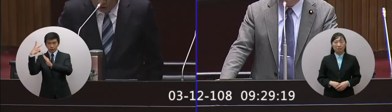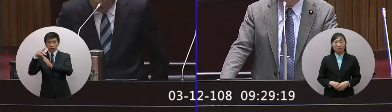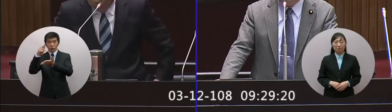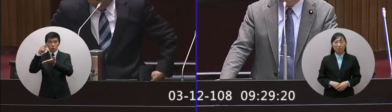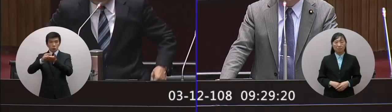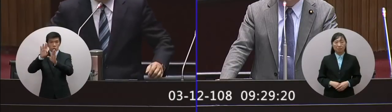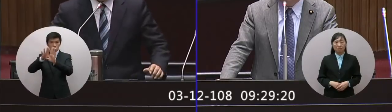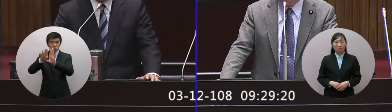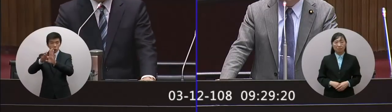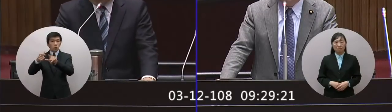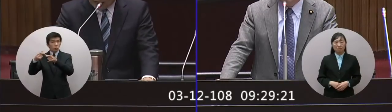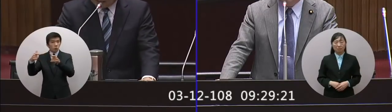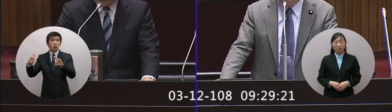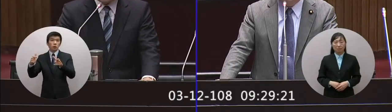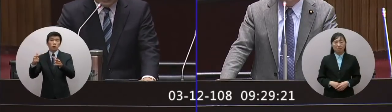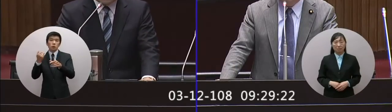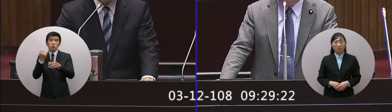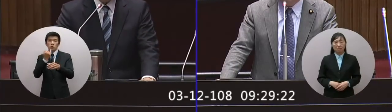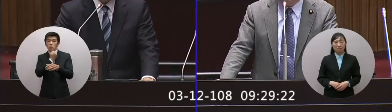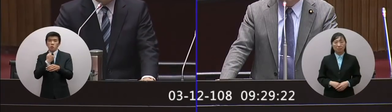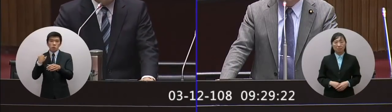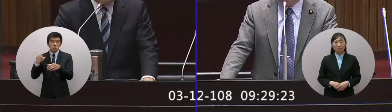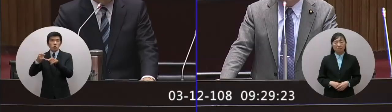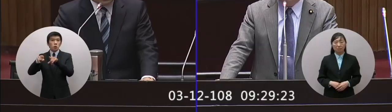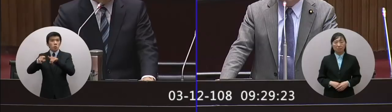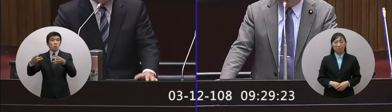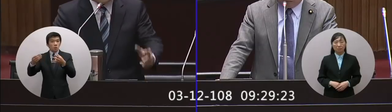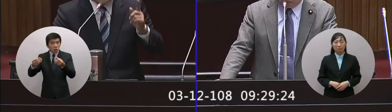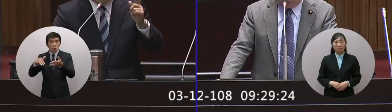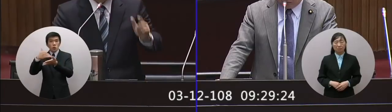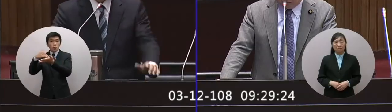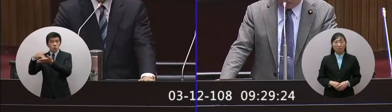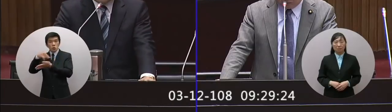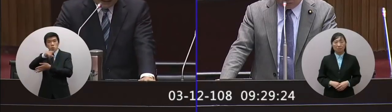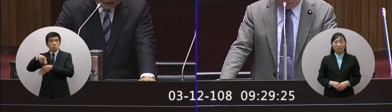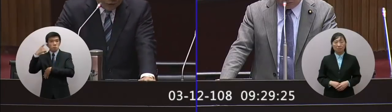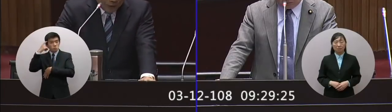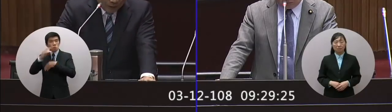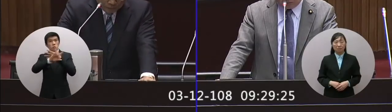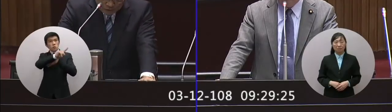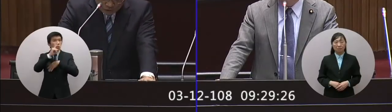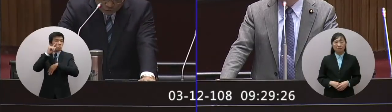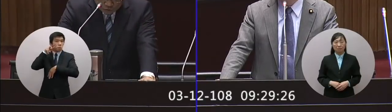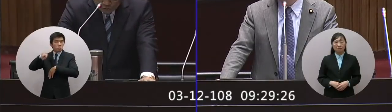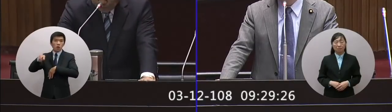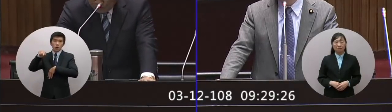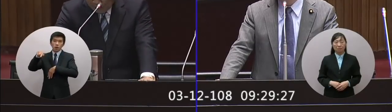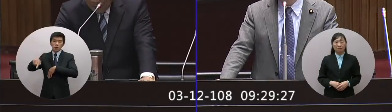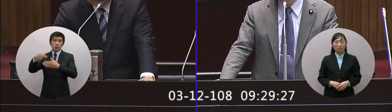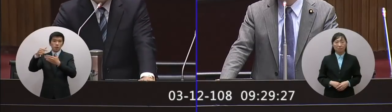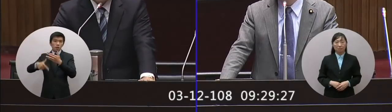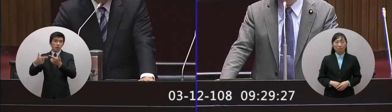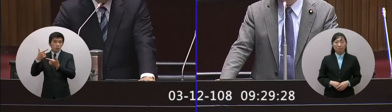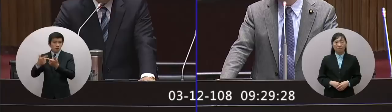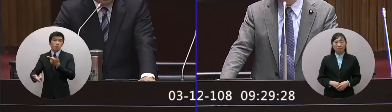等等有不相当的竞争，也会被国际组织认为你在这一方面是不是